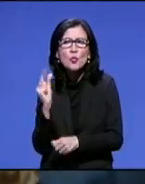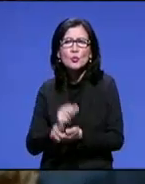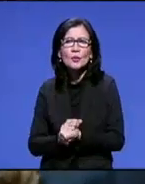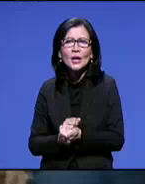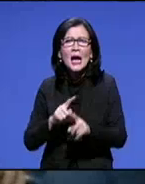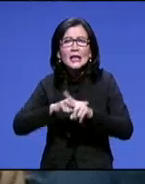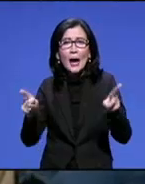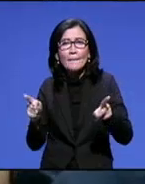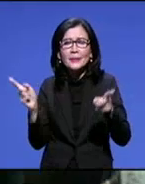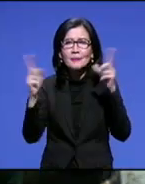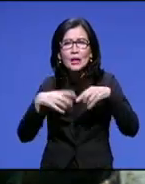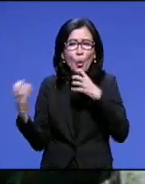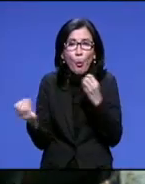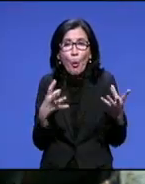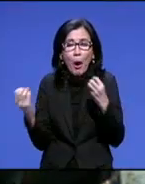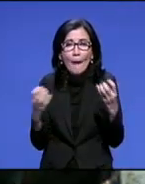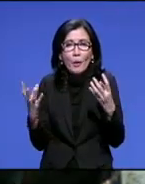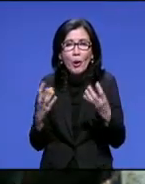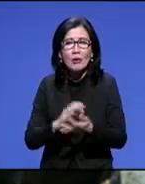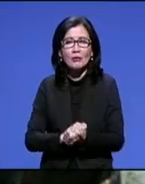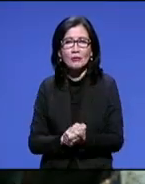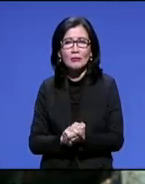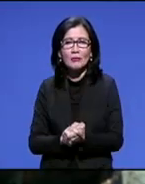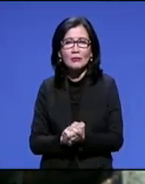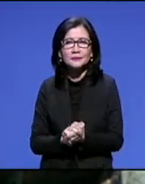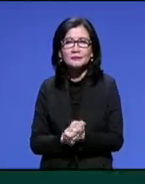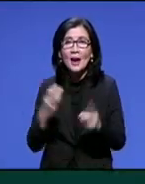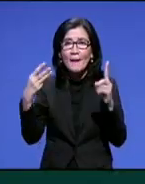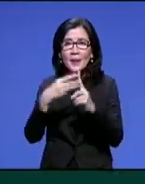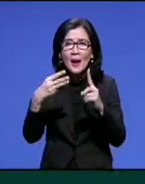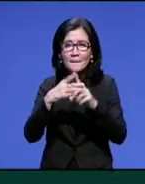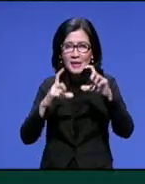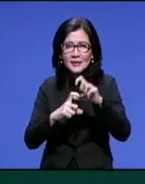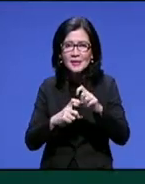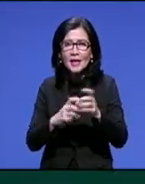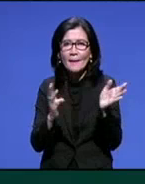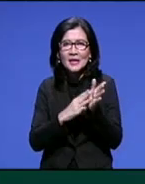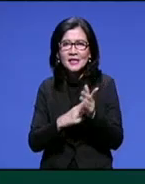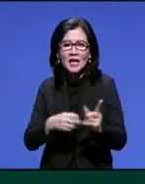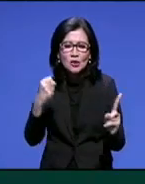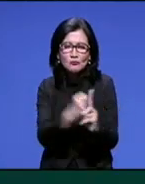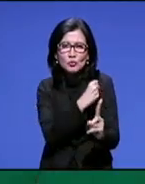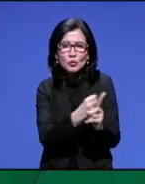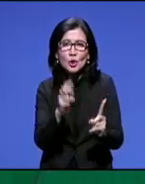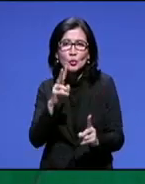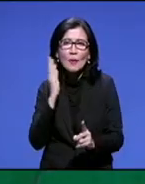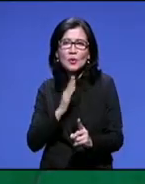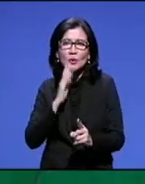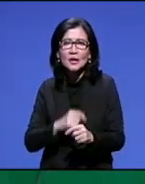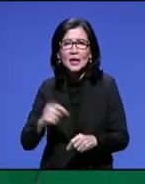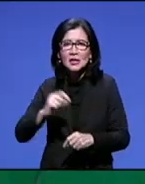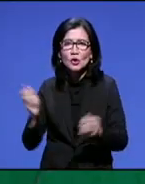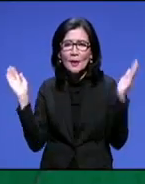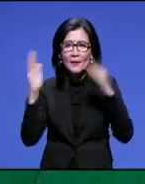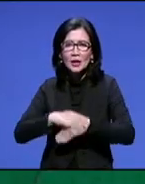menjadi heboh ini saya juga nggak tahu kenapa jadi heboh. Bahar bin Smith terjerat kasus penganiayaan dua remaja di Pondok Pesantren Tajul Alawiyin, Bogor,